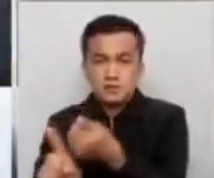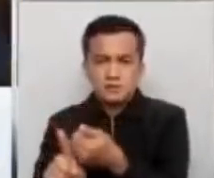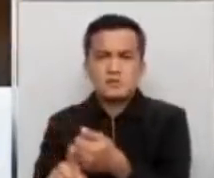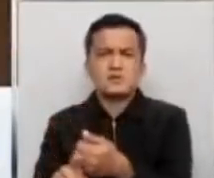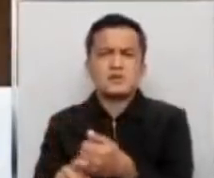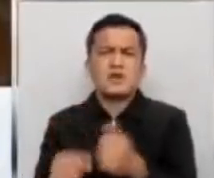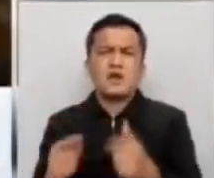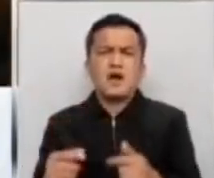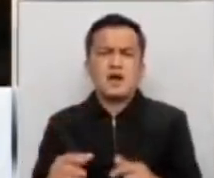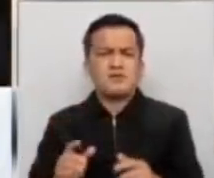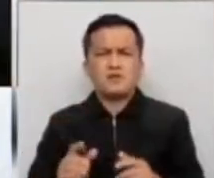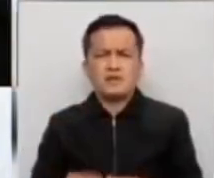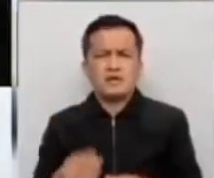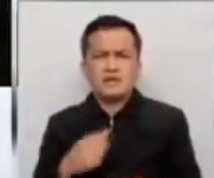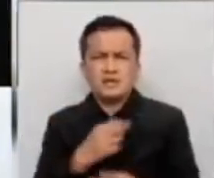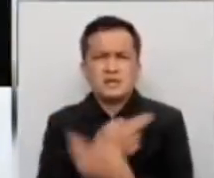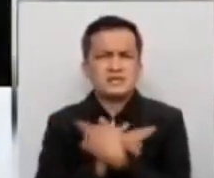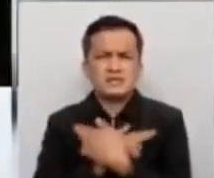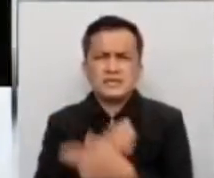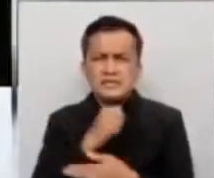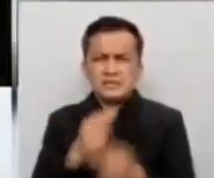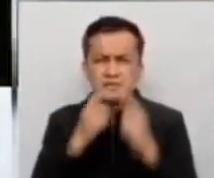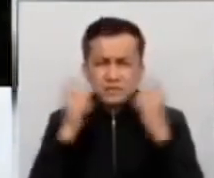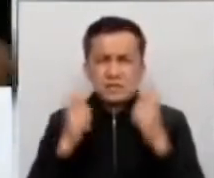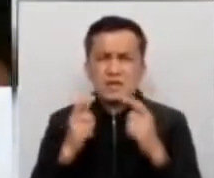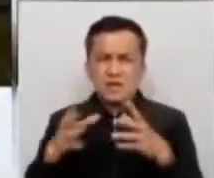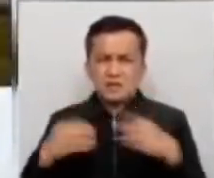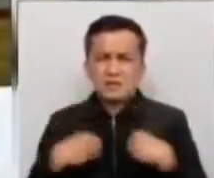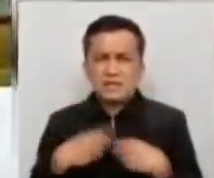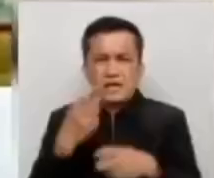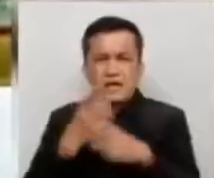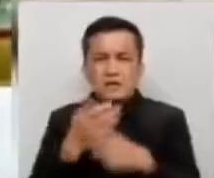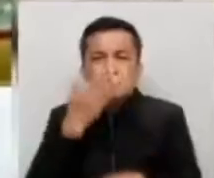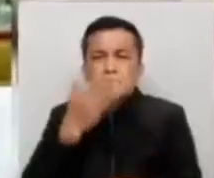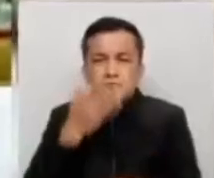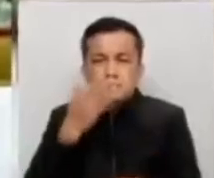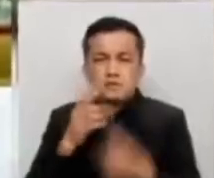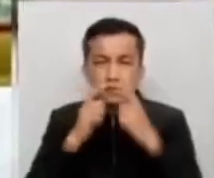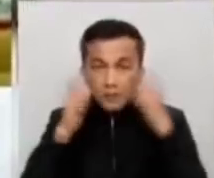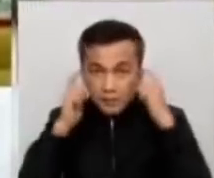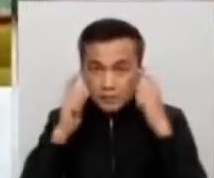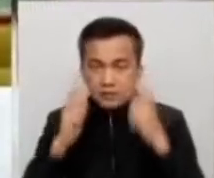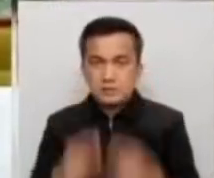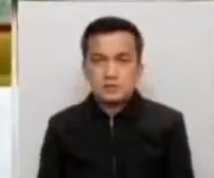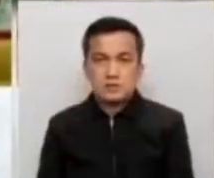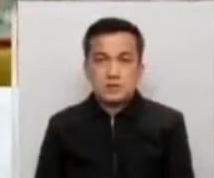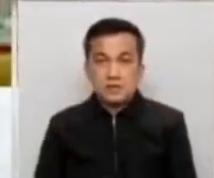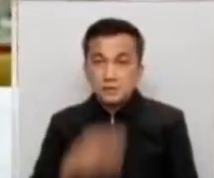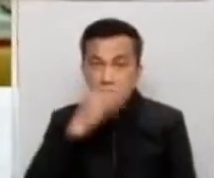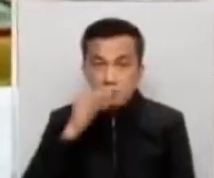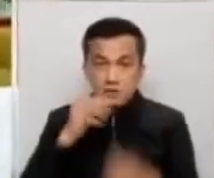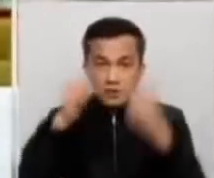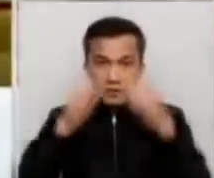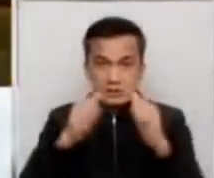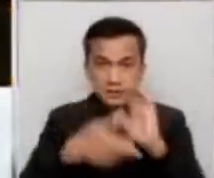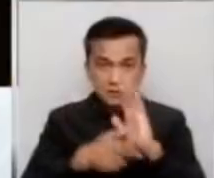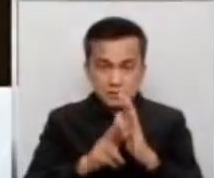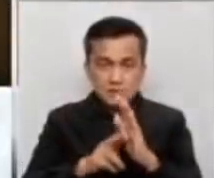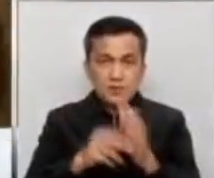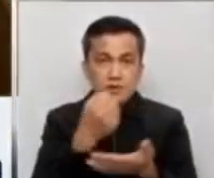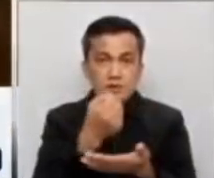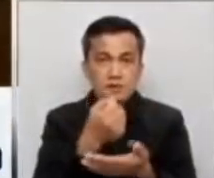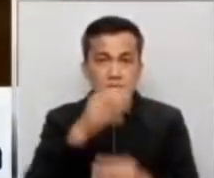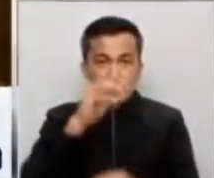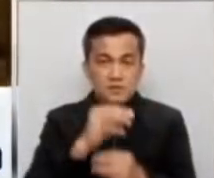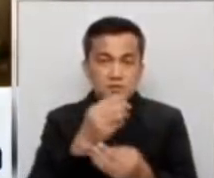magmask lalo pat aminadong nahihirapan daw siyang huminga kapag naka-face mask. Pabor din ng senador na i-review ang minimum wage ng mga manggagawa.